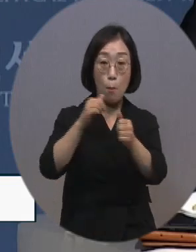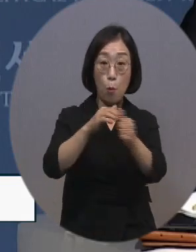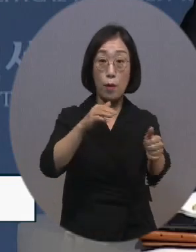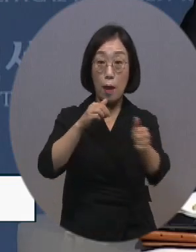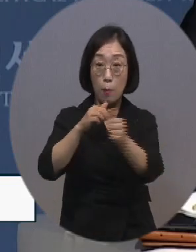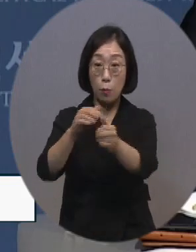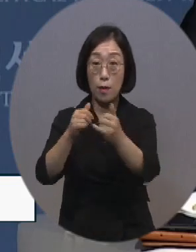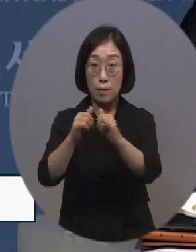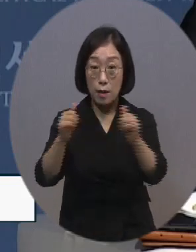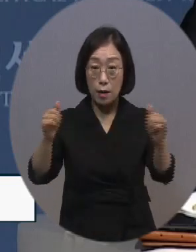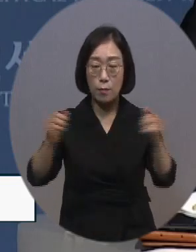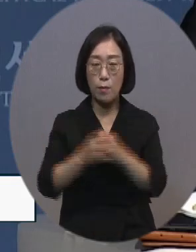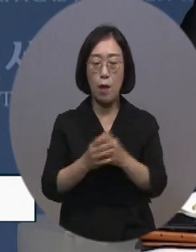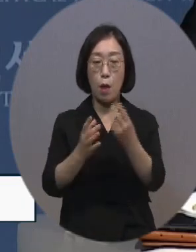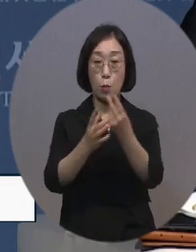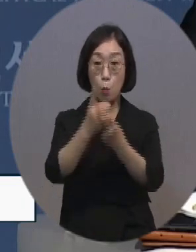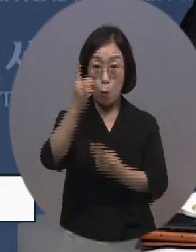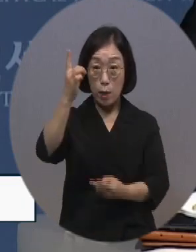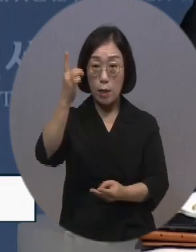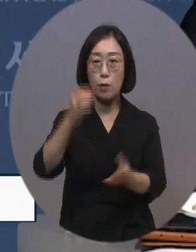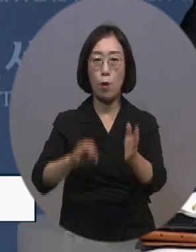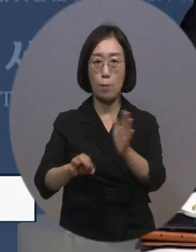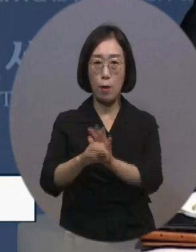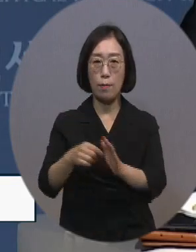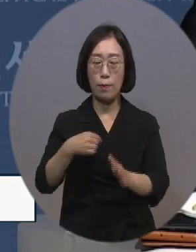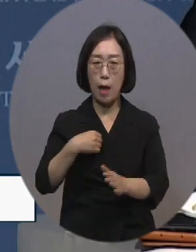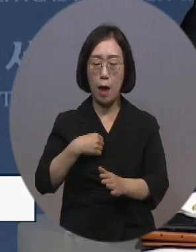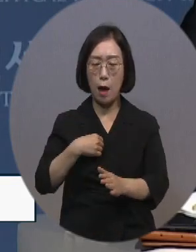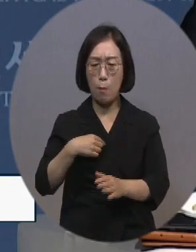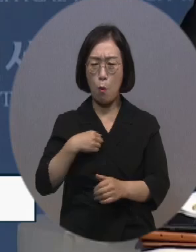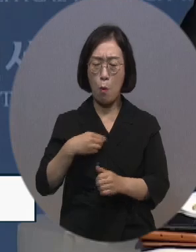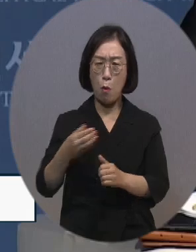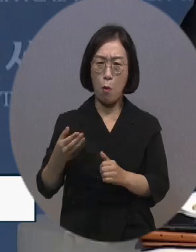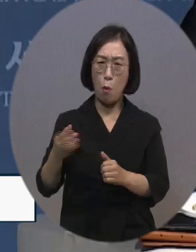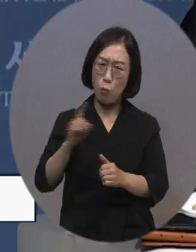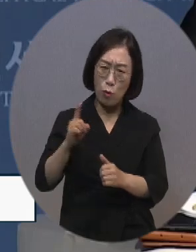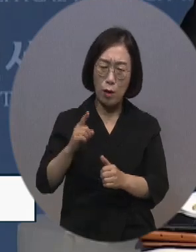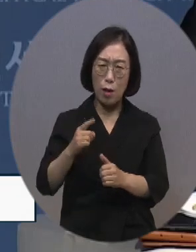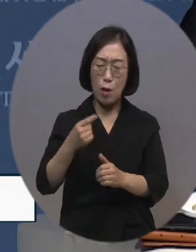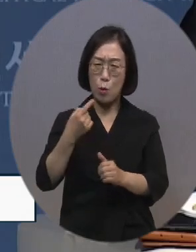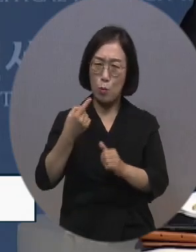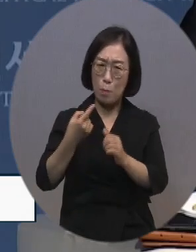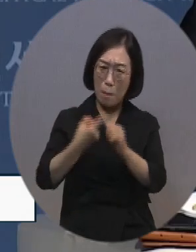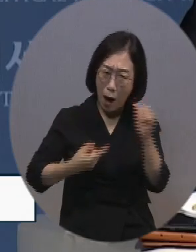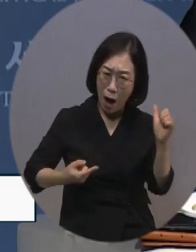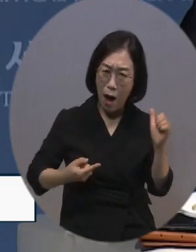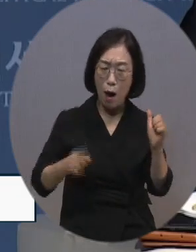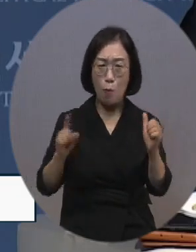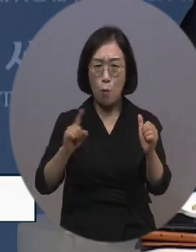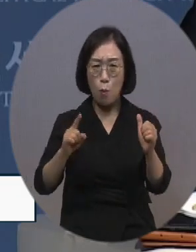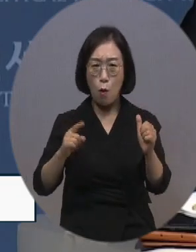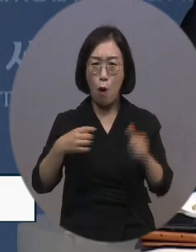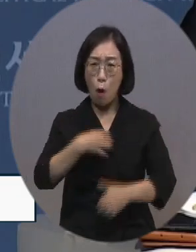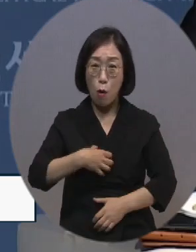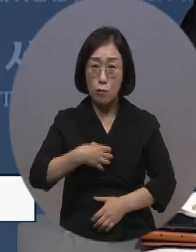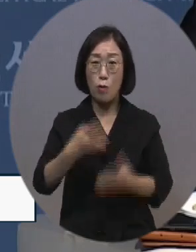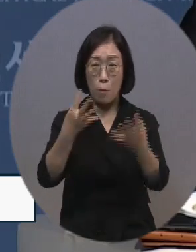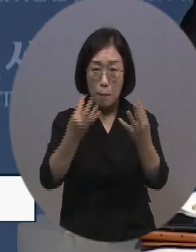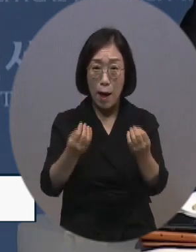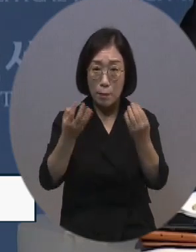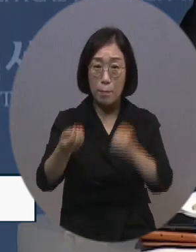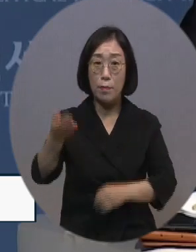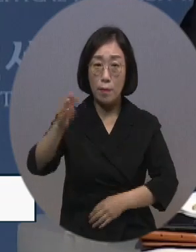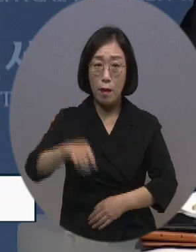경우 간부들이 이제 통일을 되면 내가 어떻게 잘못되지 않겠냐라는 인식을 가지고 있는 간부들도 많은데, 북한